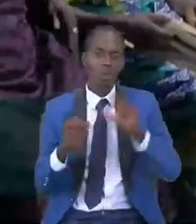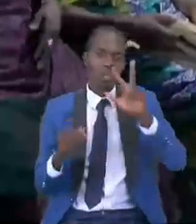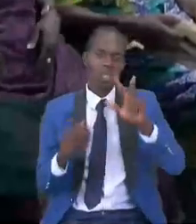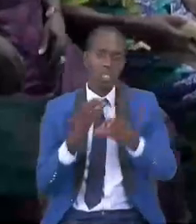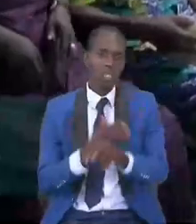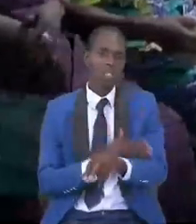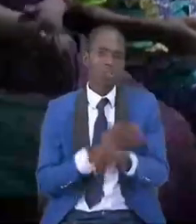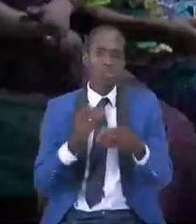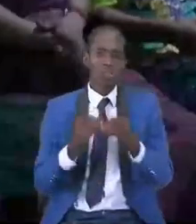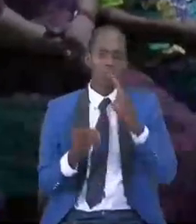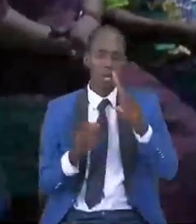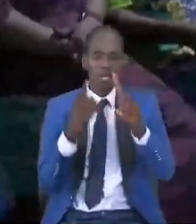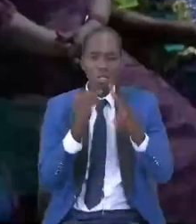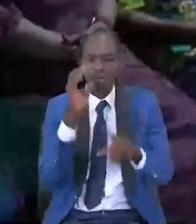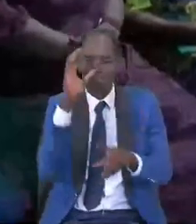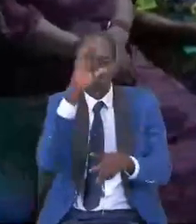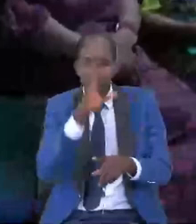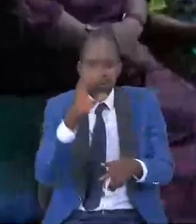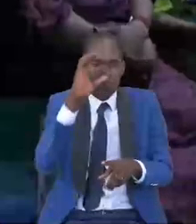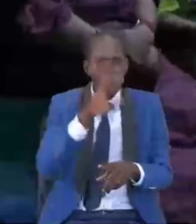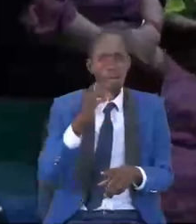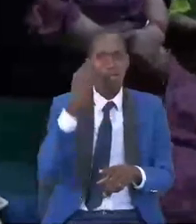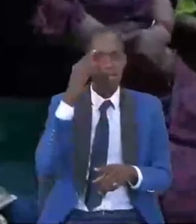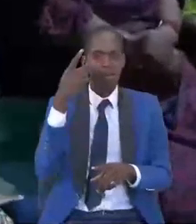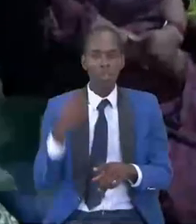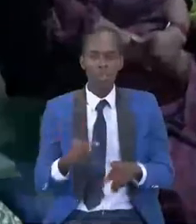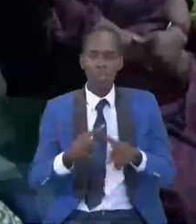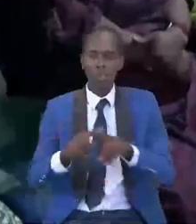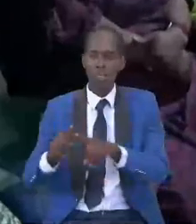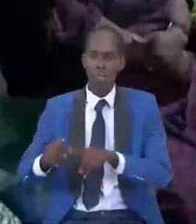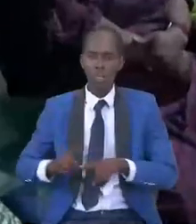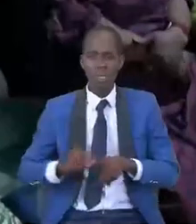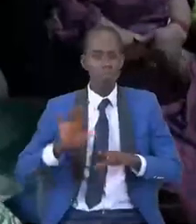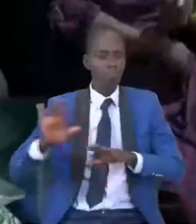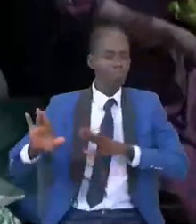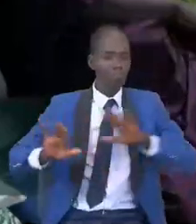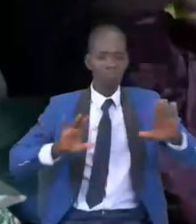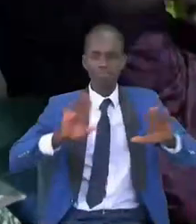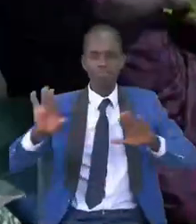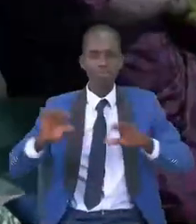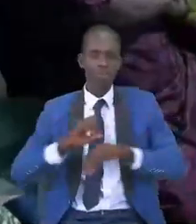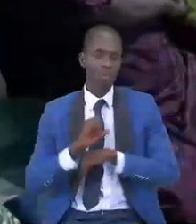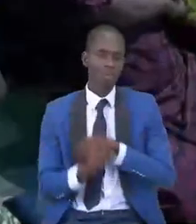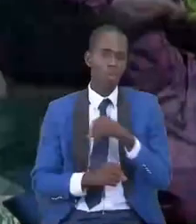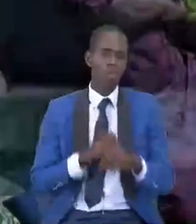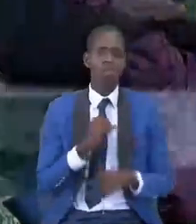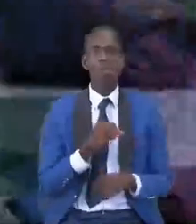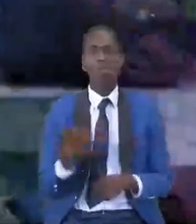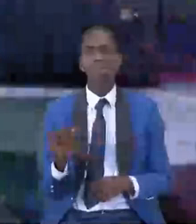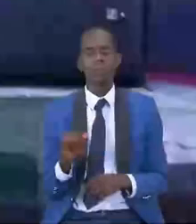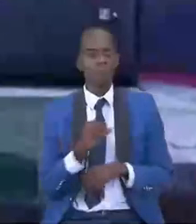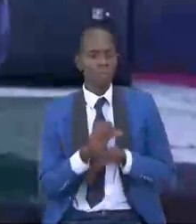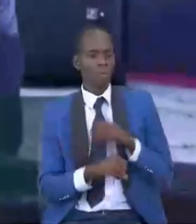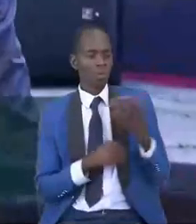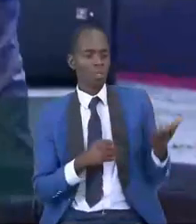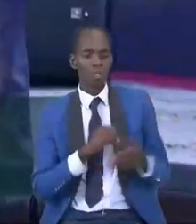des différentes souffrances. Souffrance par ci, souffrance par là. Et je suis devenu chrétien, je